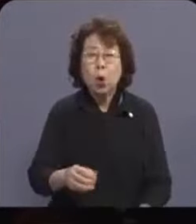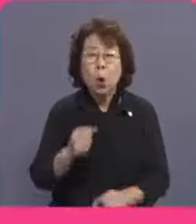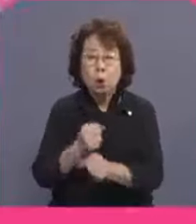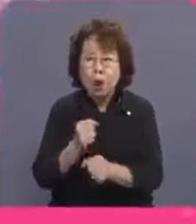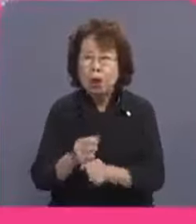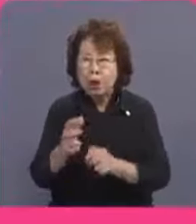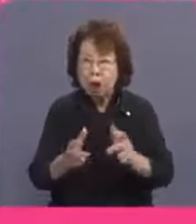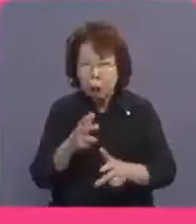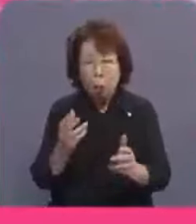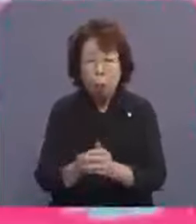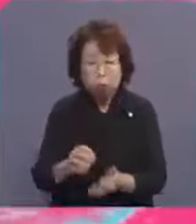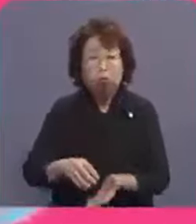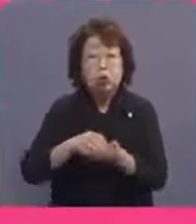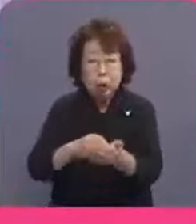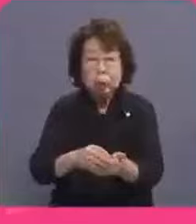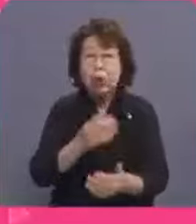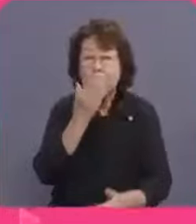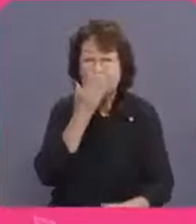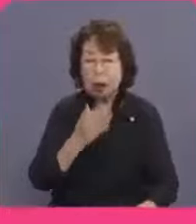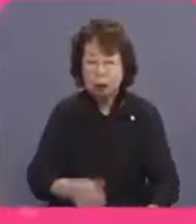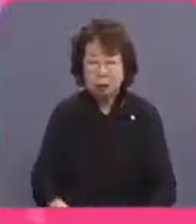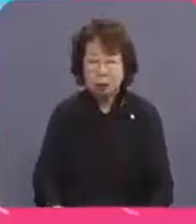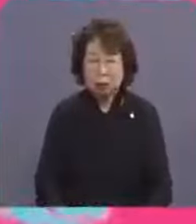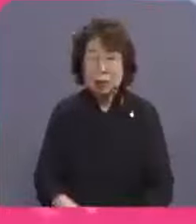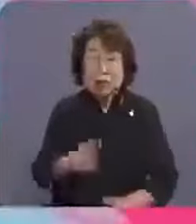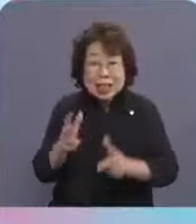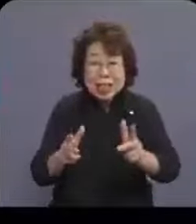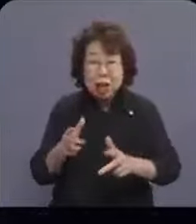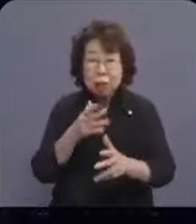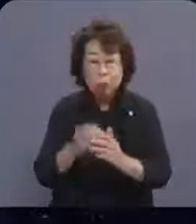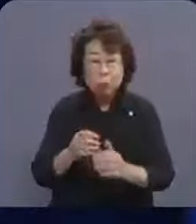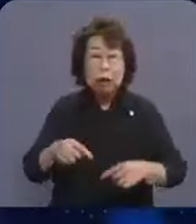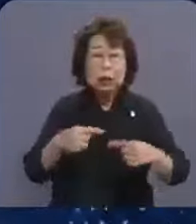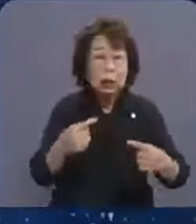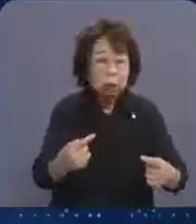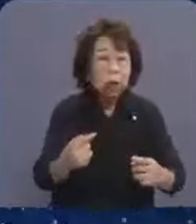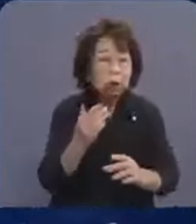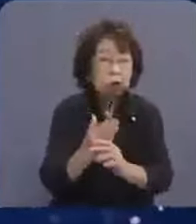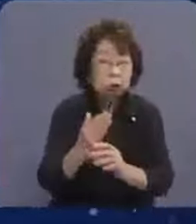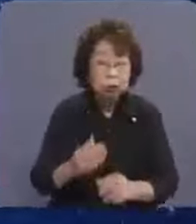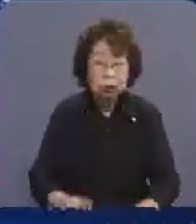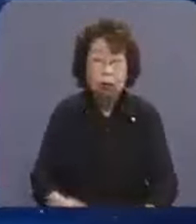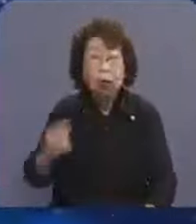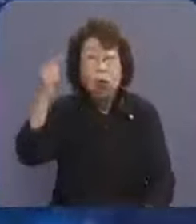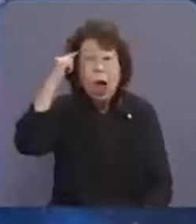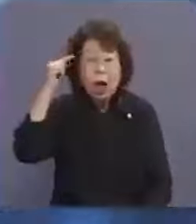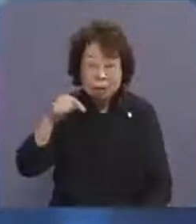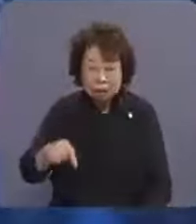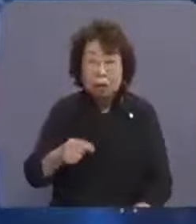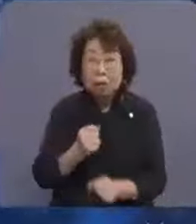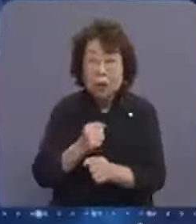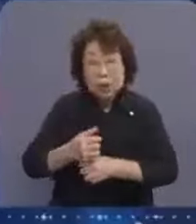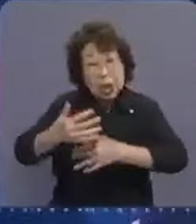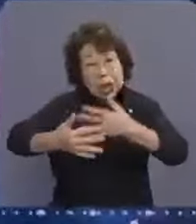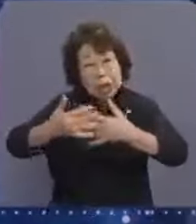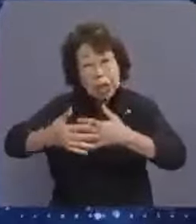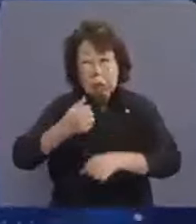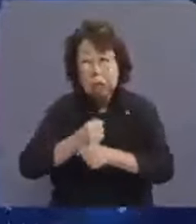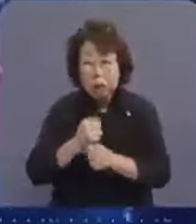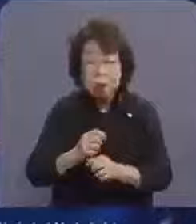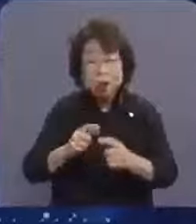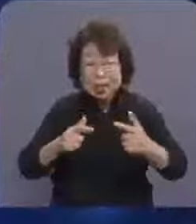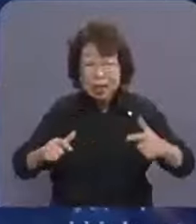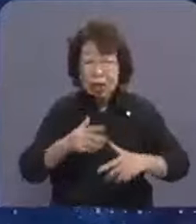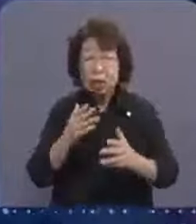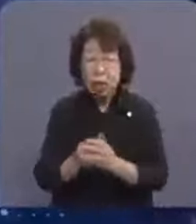오콘이 있는게 눈에 뜁니다 오 이들 기업이 참여하는 이유는 이들이 만들어내는 영상물과 캐릭터